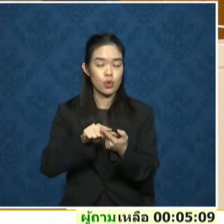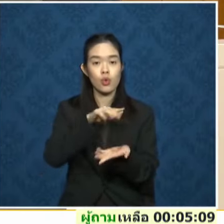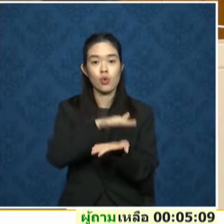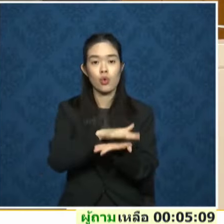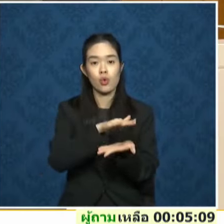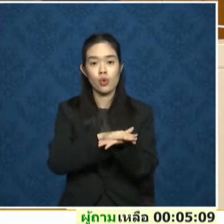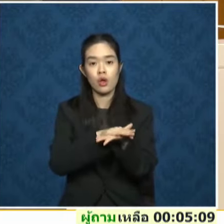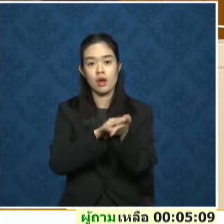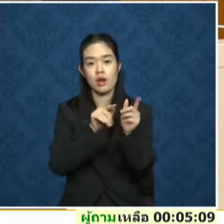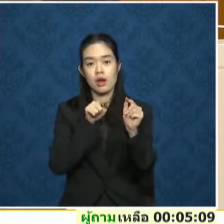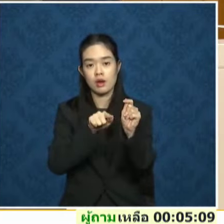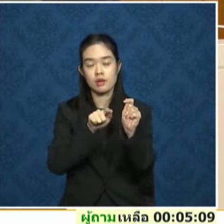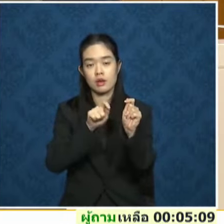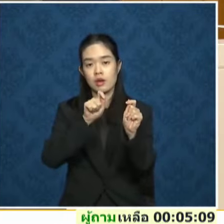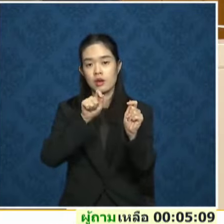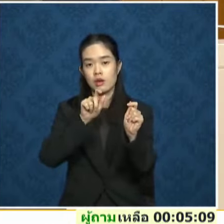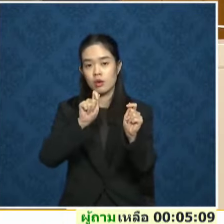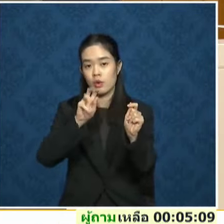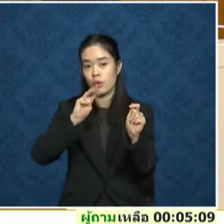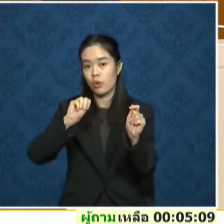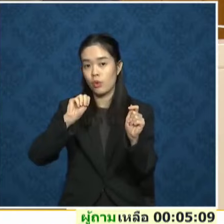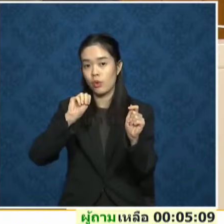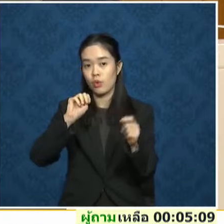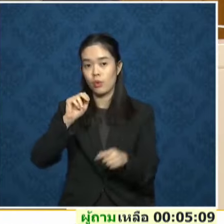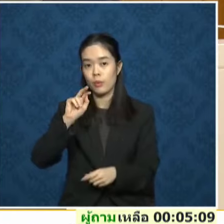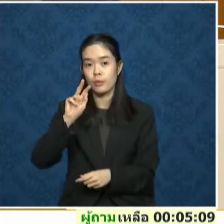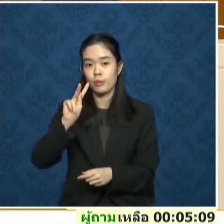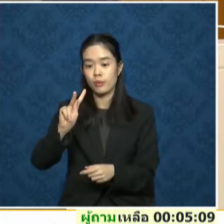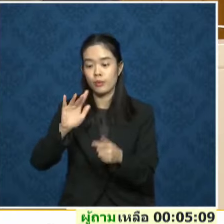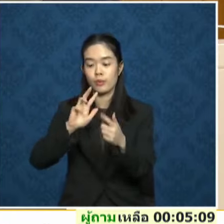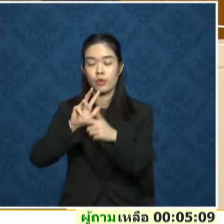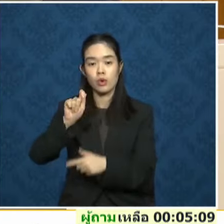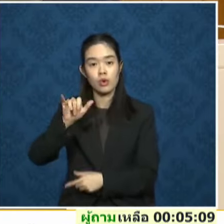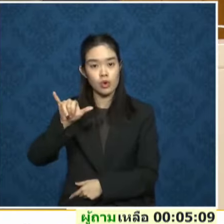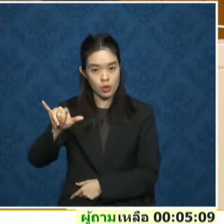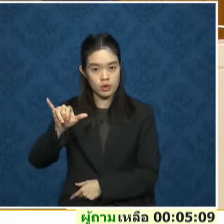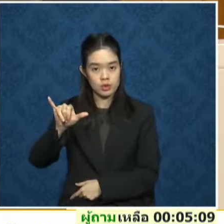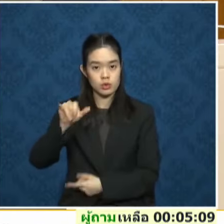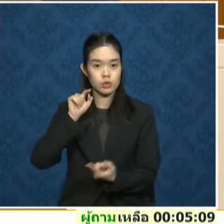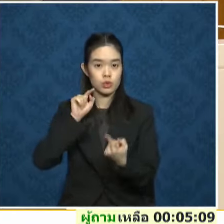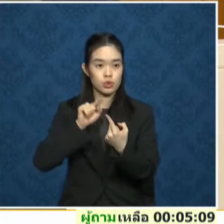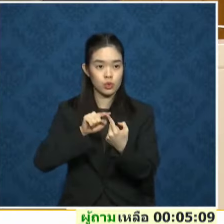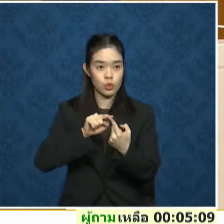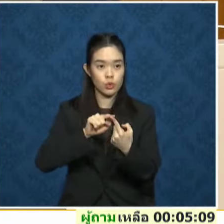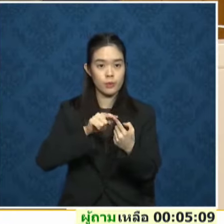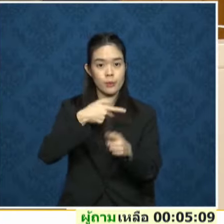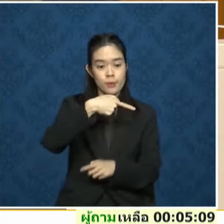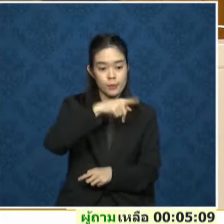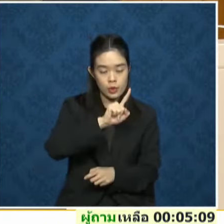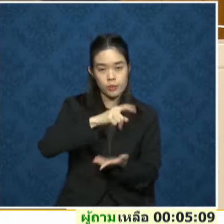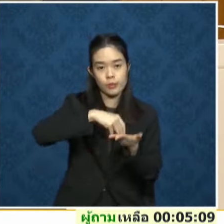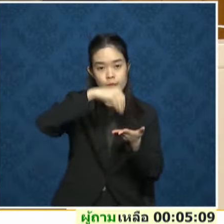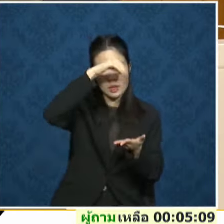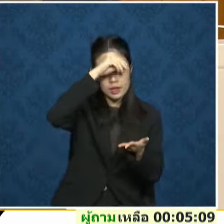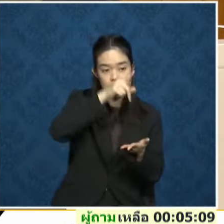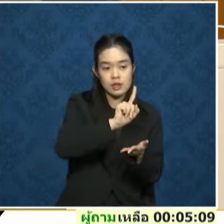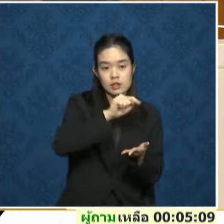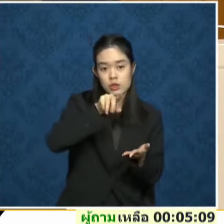องของโรงเรียนขยายโอกาสที่มีชั้นประถมและมัธยมรวมกันต